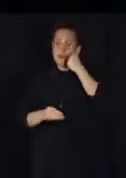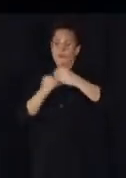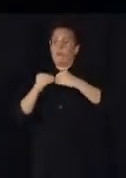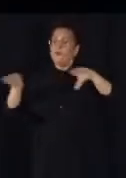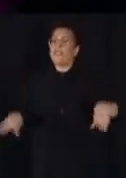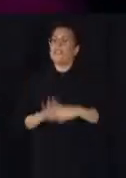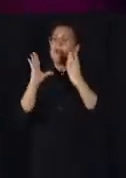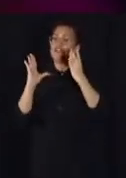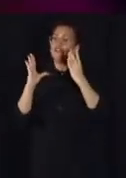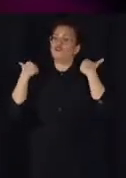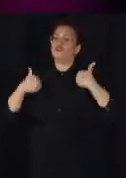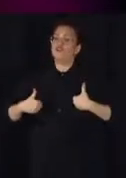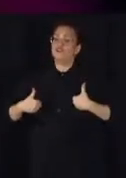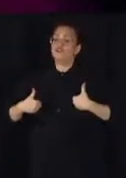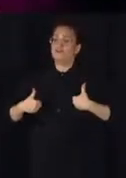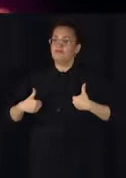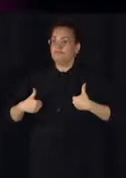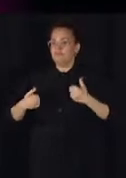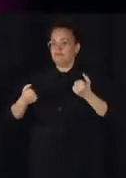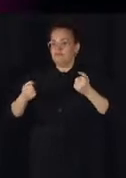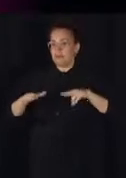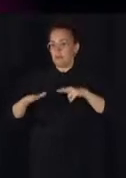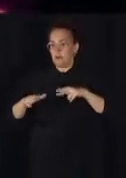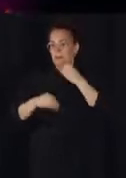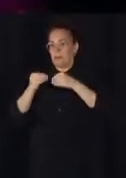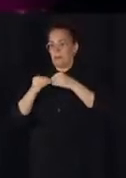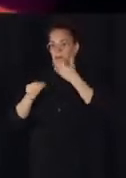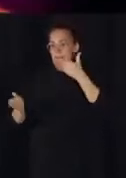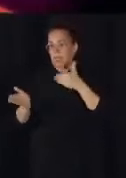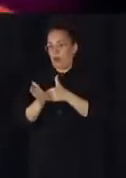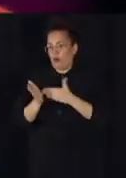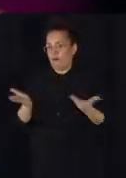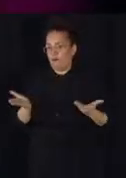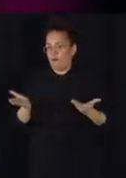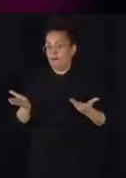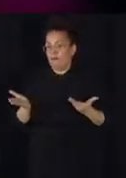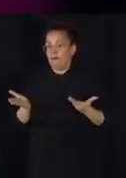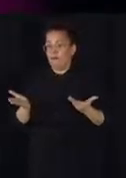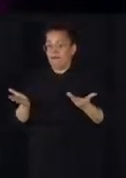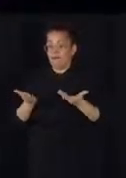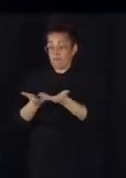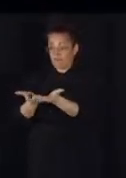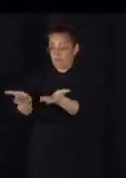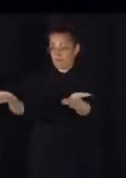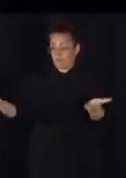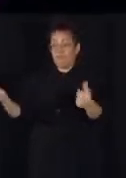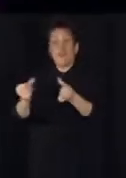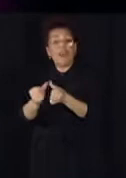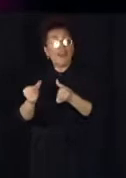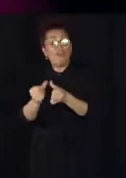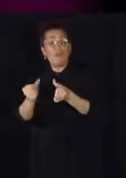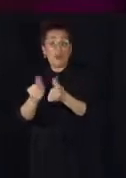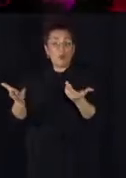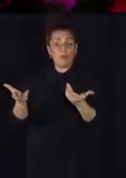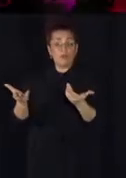que le monde se porterait bien mieux qu'aujourd'hui. C'est à vous maintenant de décider de vous aussi monter sur votre propre